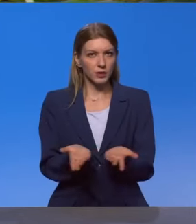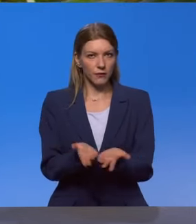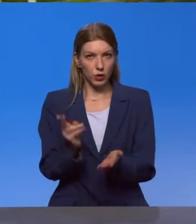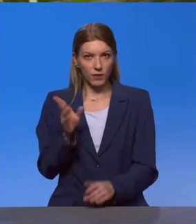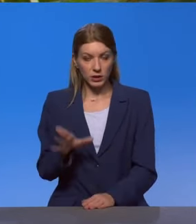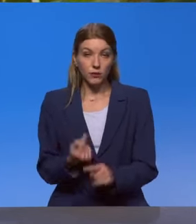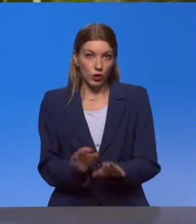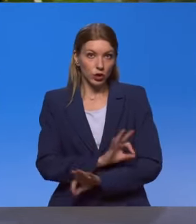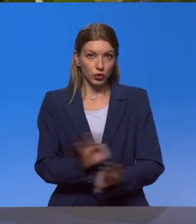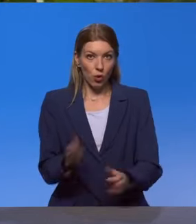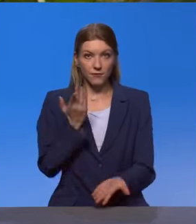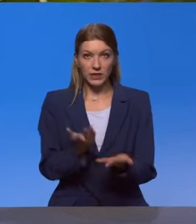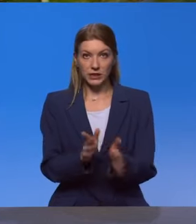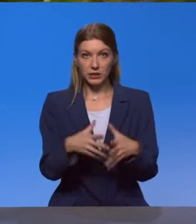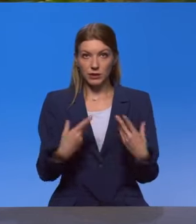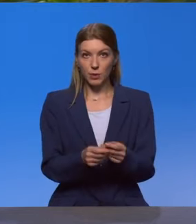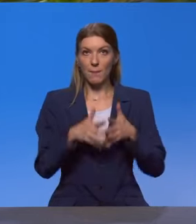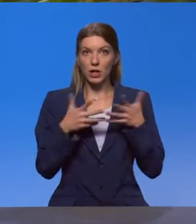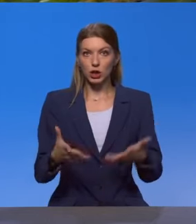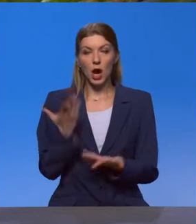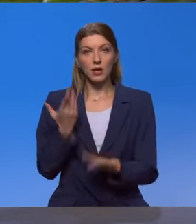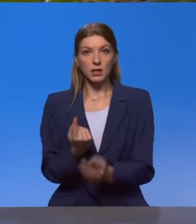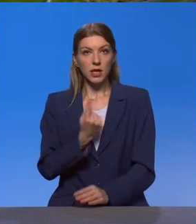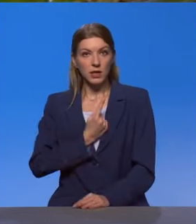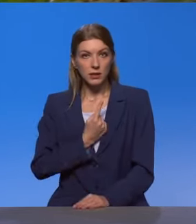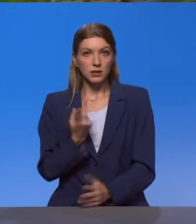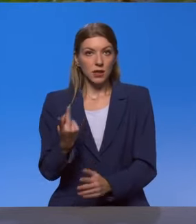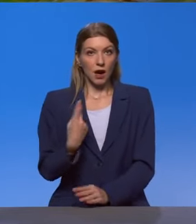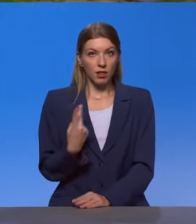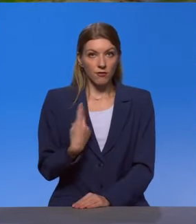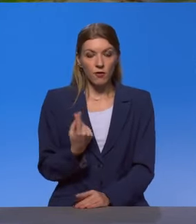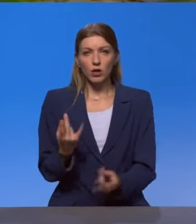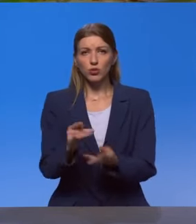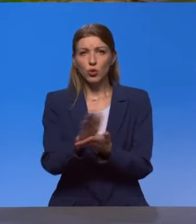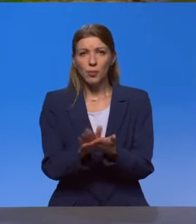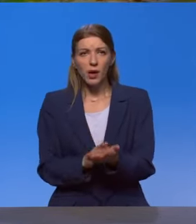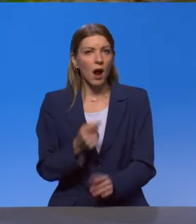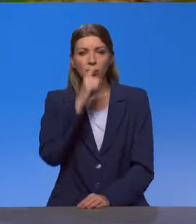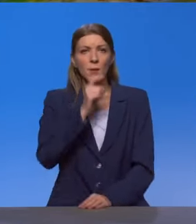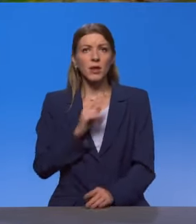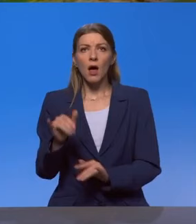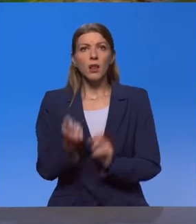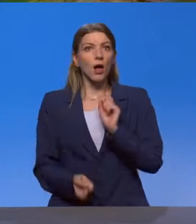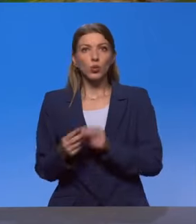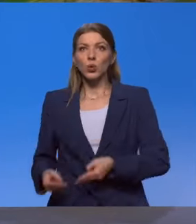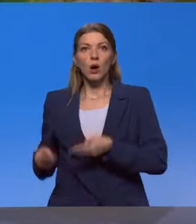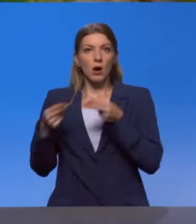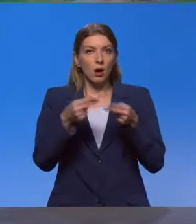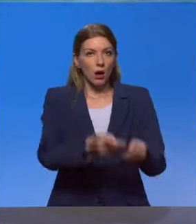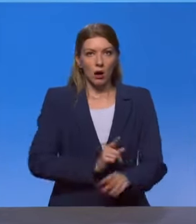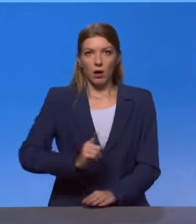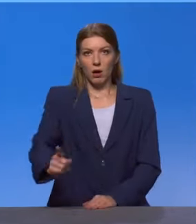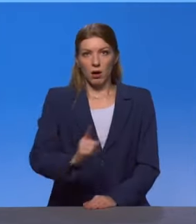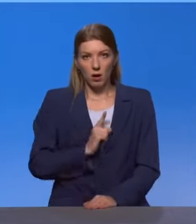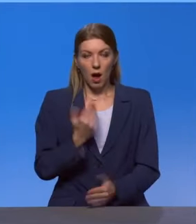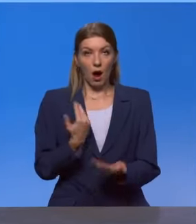большая семья, но если ты один, вас двое, это все надо убирать, это непонятно, откуда ехать, это в целом. А тут, например, ты там рядом с